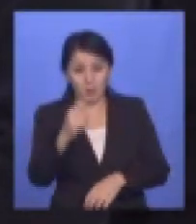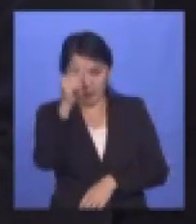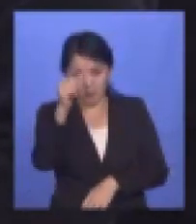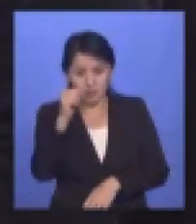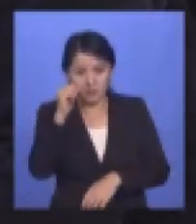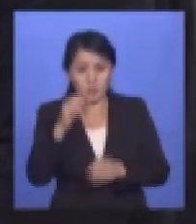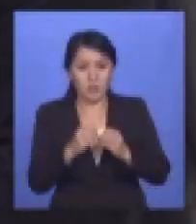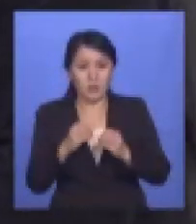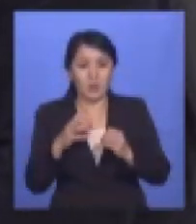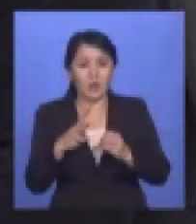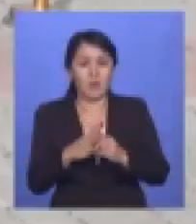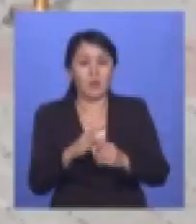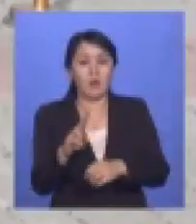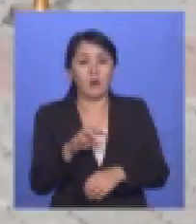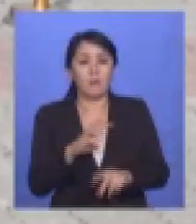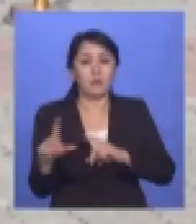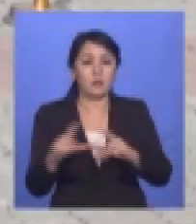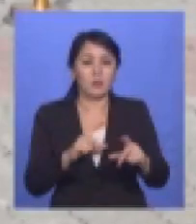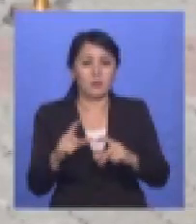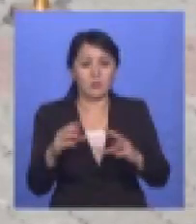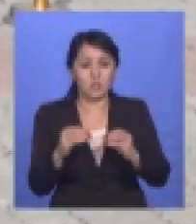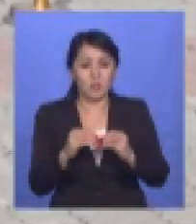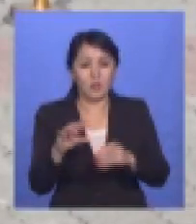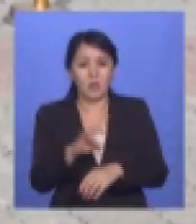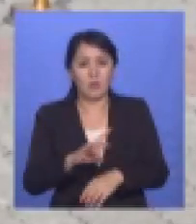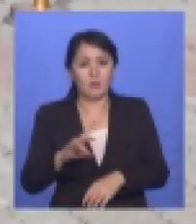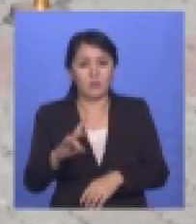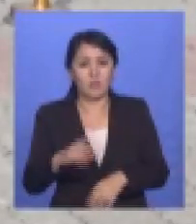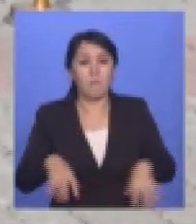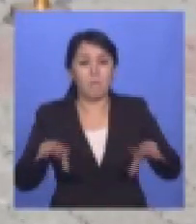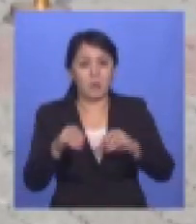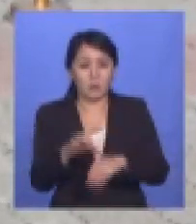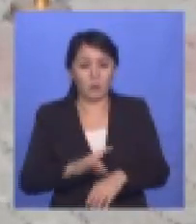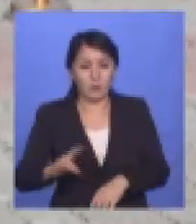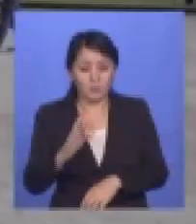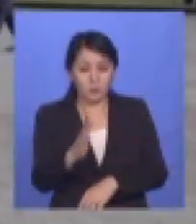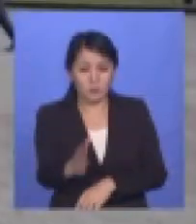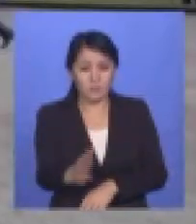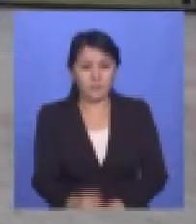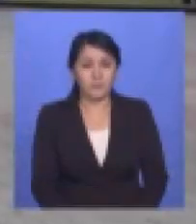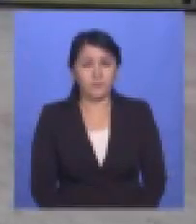шақырымды еңсермек. Шахмат керуені 10-шы қарашаға дейін еліміздің барлық өңірлерін аралап шығады.